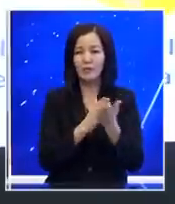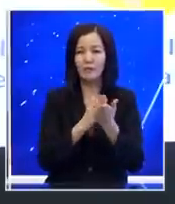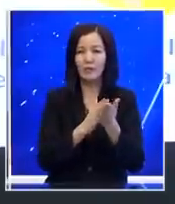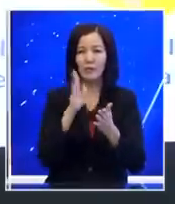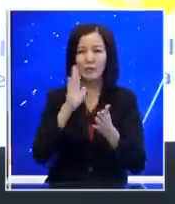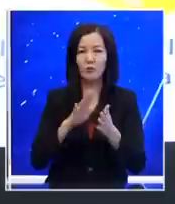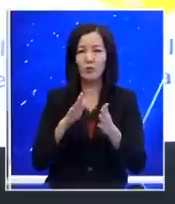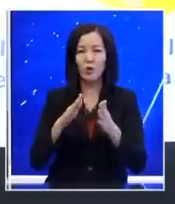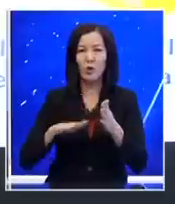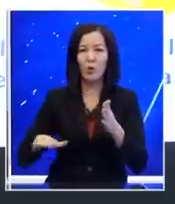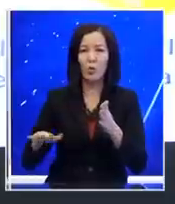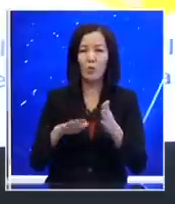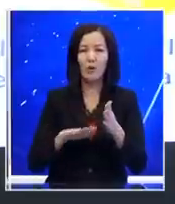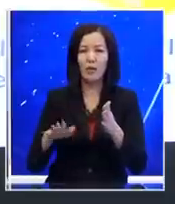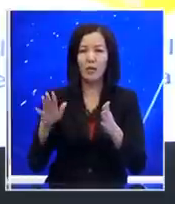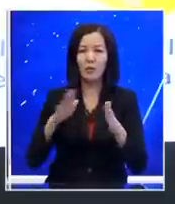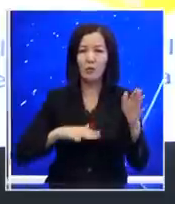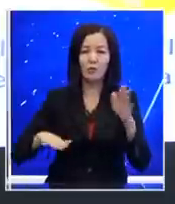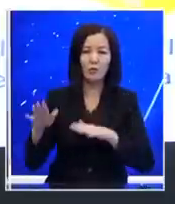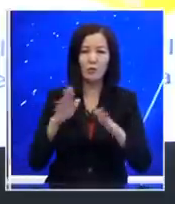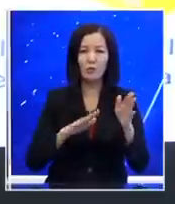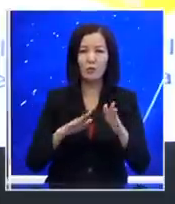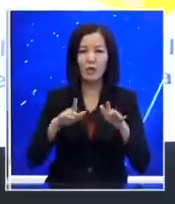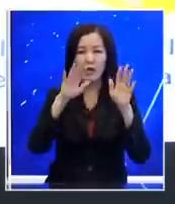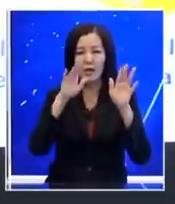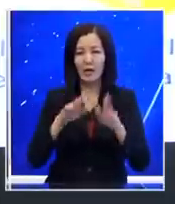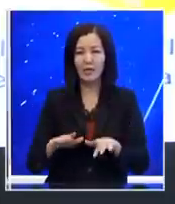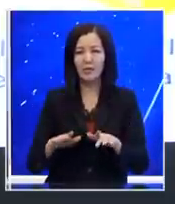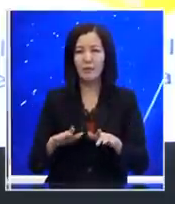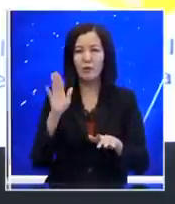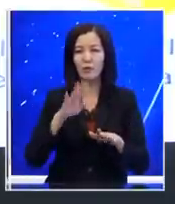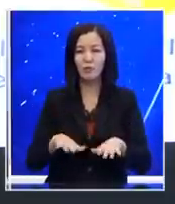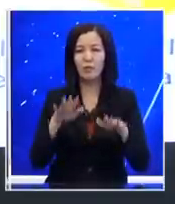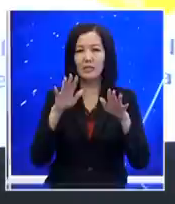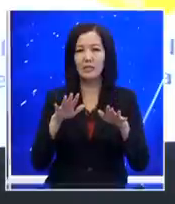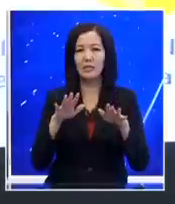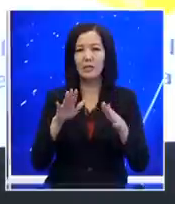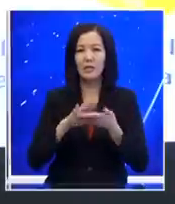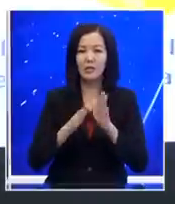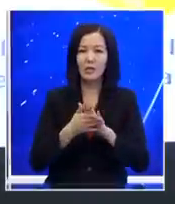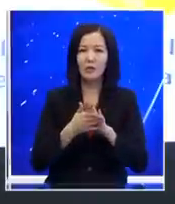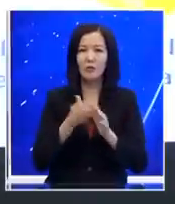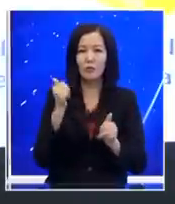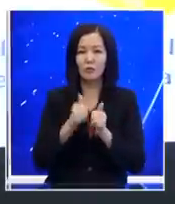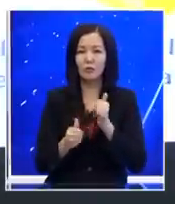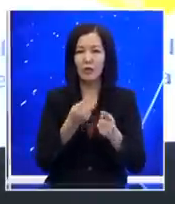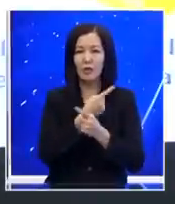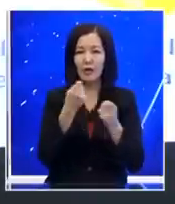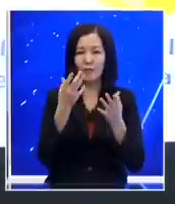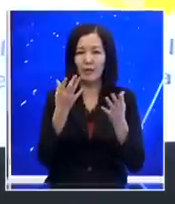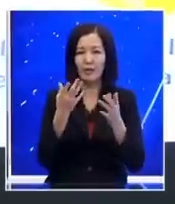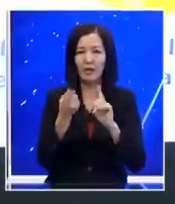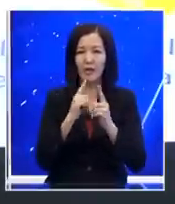су қоймаларының, өзен бассейндердің, қар жамылғысының және су тасқындарының жай-күйі туралы күн сайын ақпарат